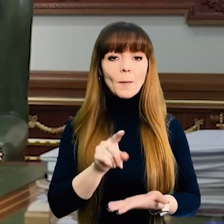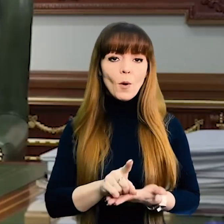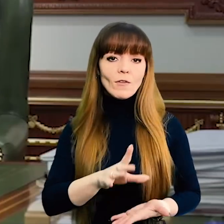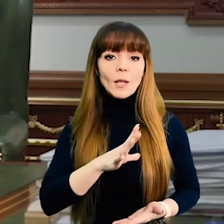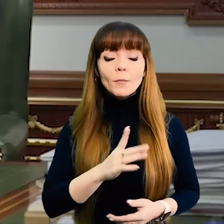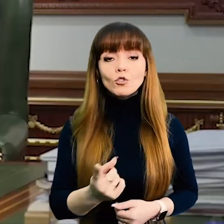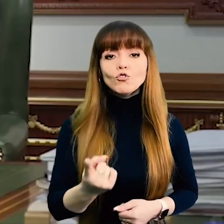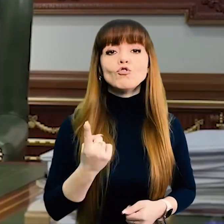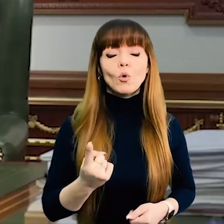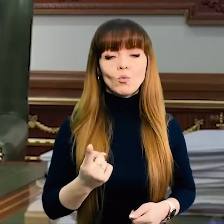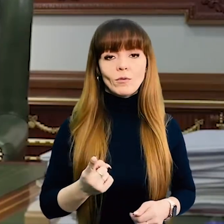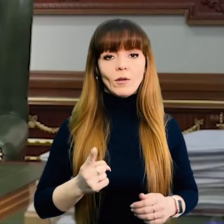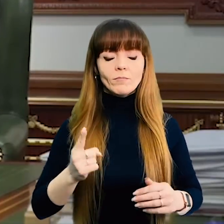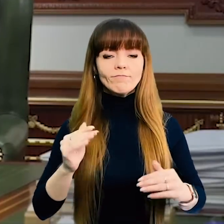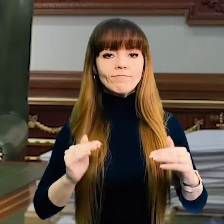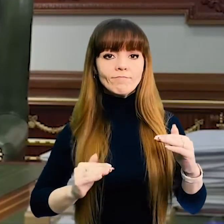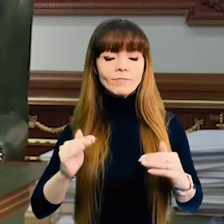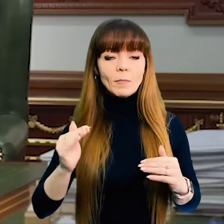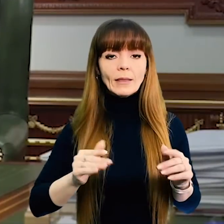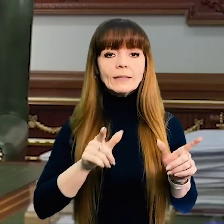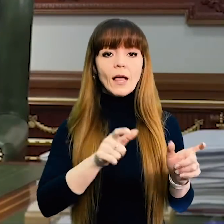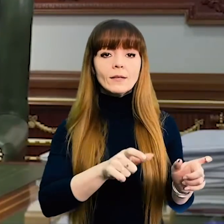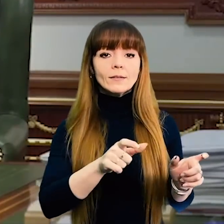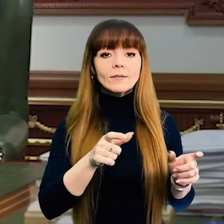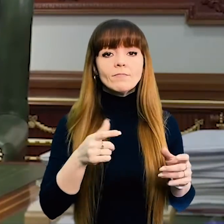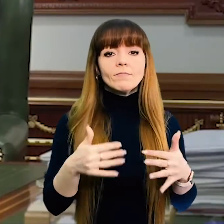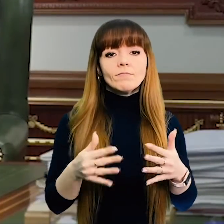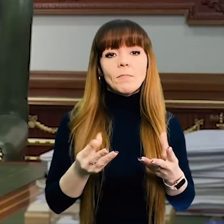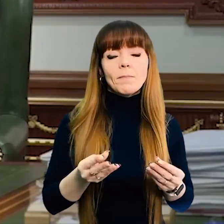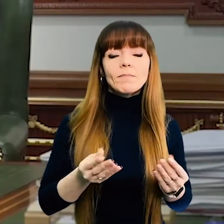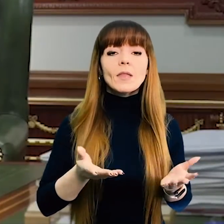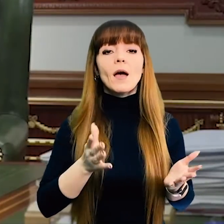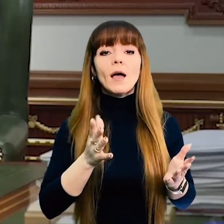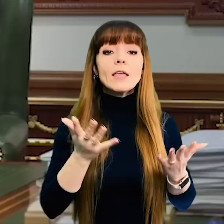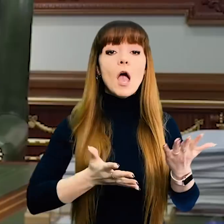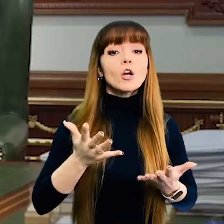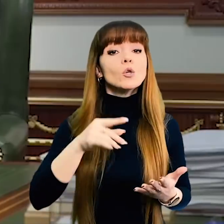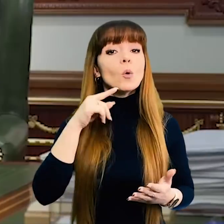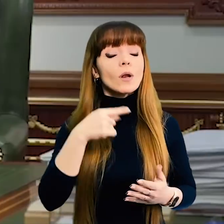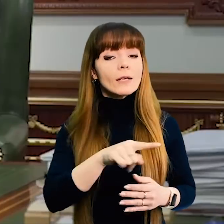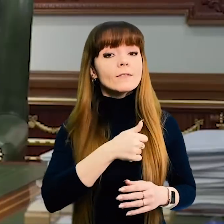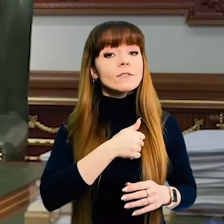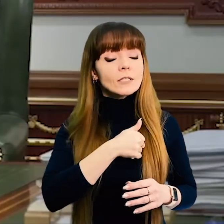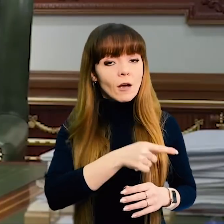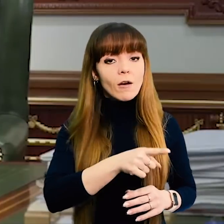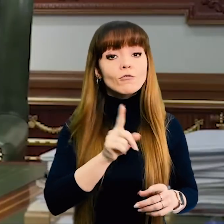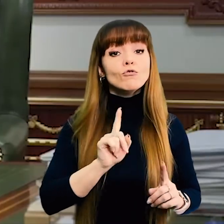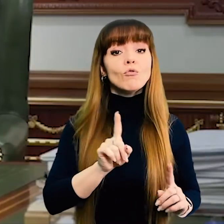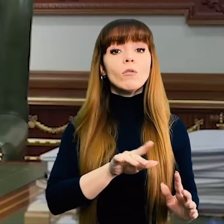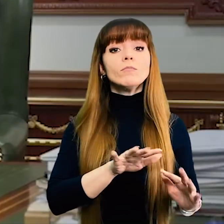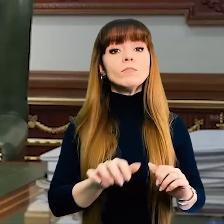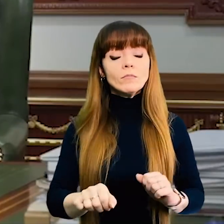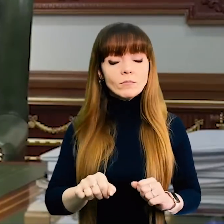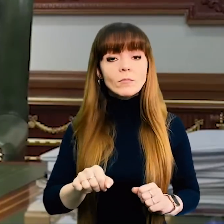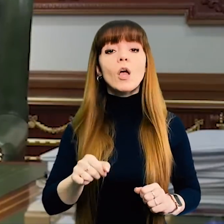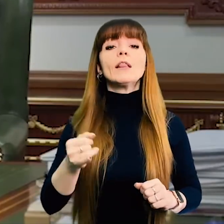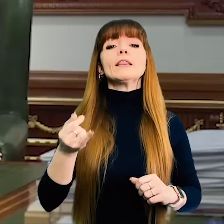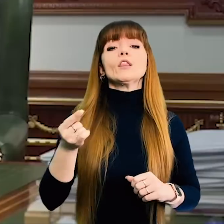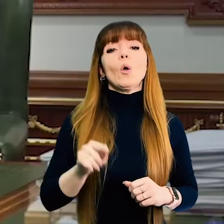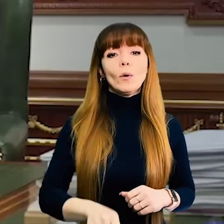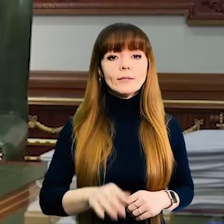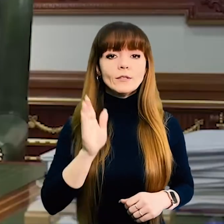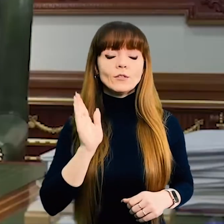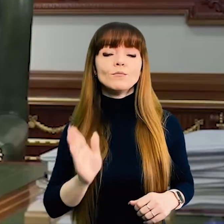Росії. Не повинно бути жодних підвішених санкційних пакетів. Мовляв, якщо російські війська зроблять